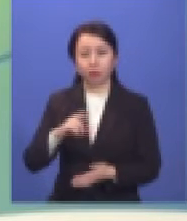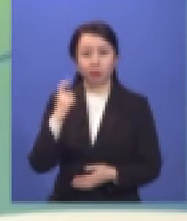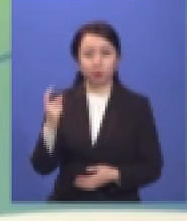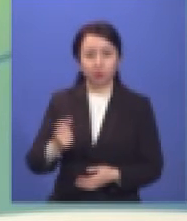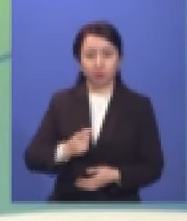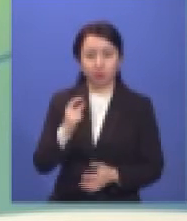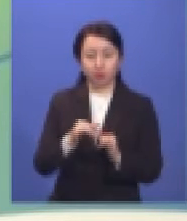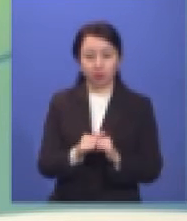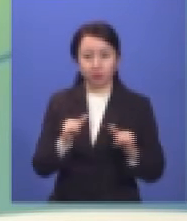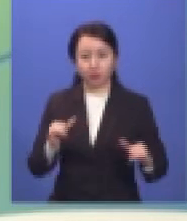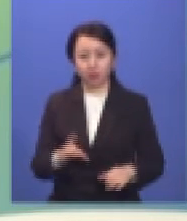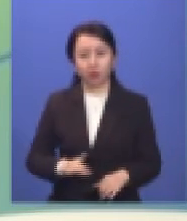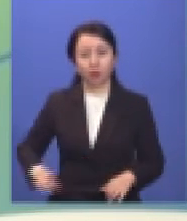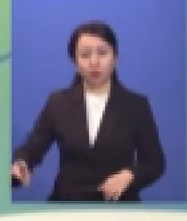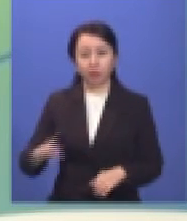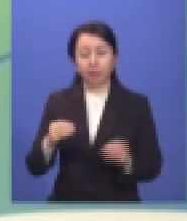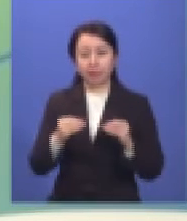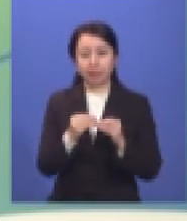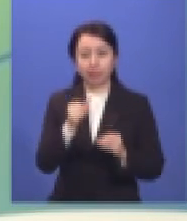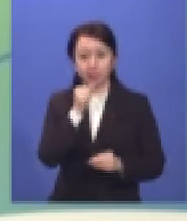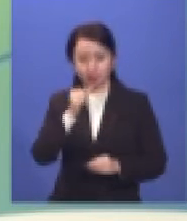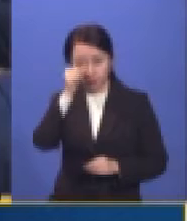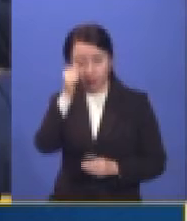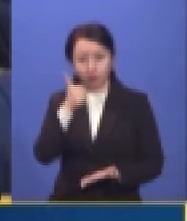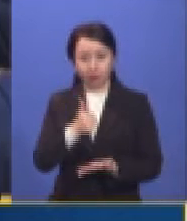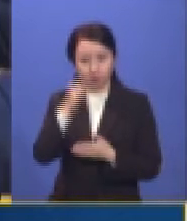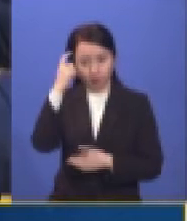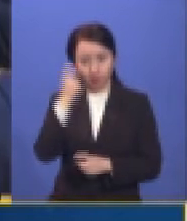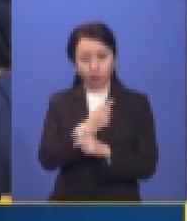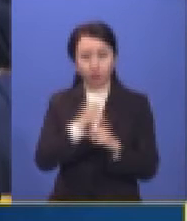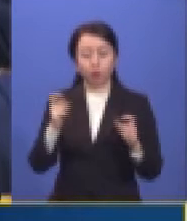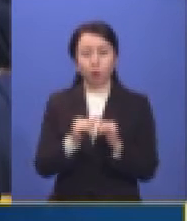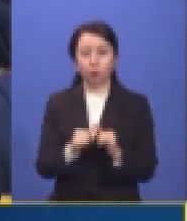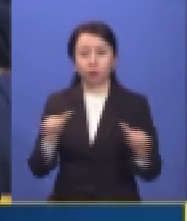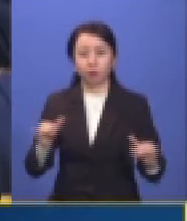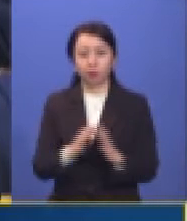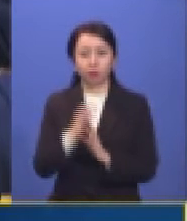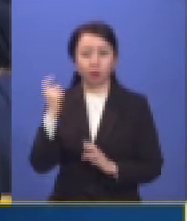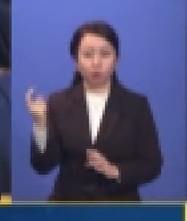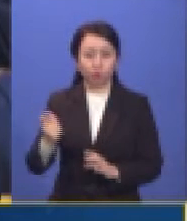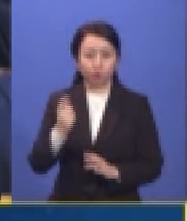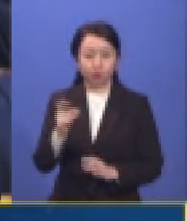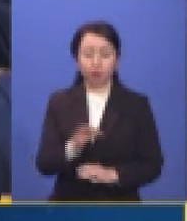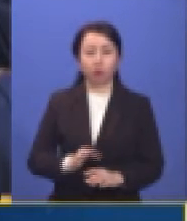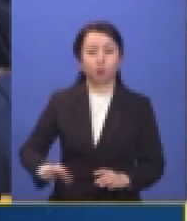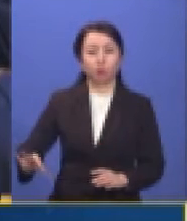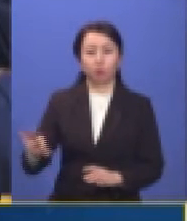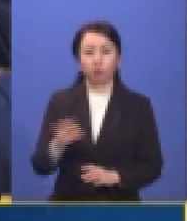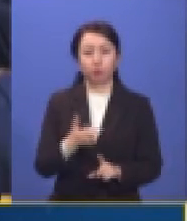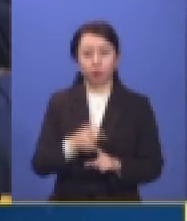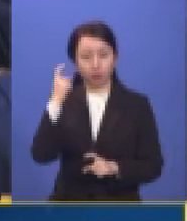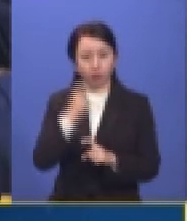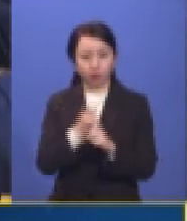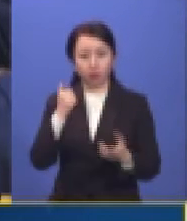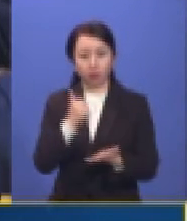социально-экономическом развитии региона за 10 месяцев президента проинформировали в развитии агропромышленного комплекса области по данным